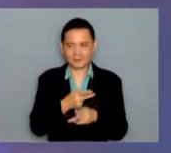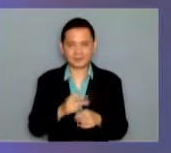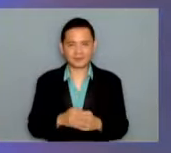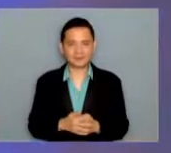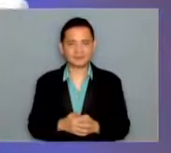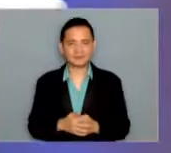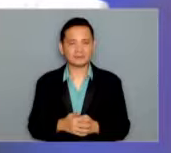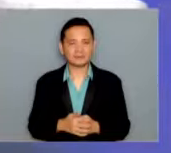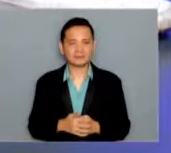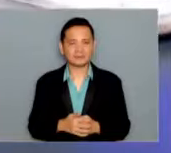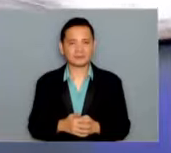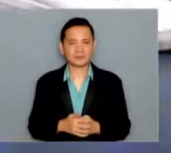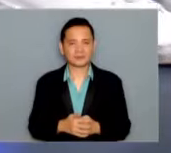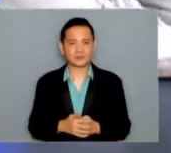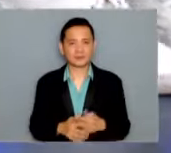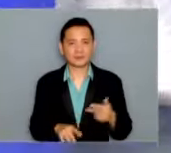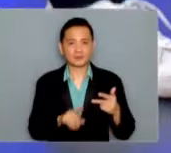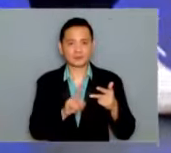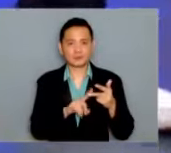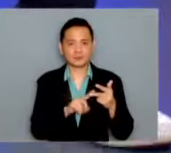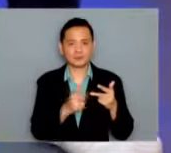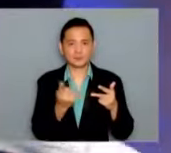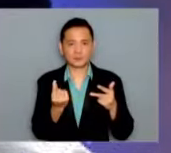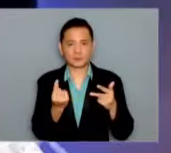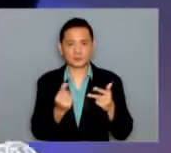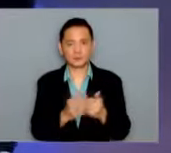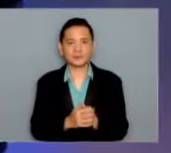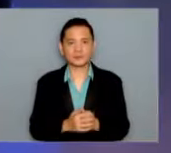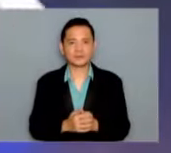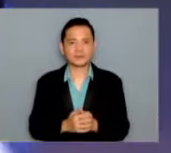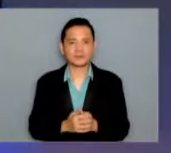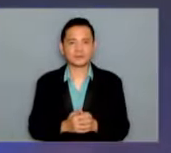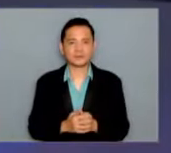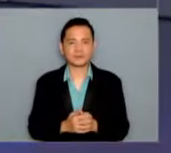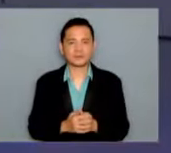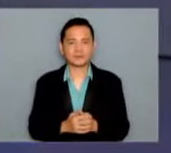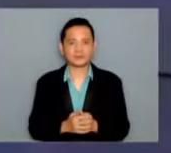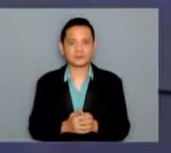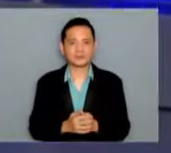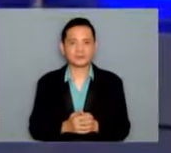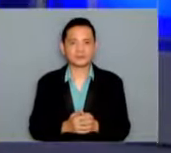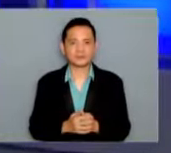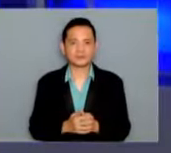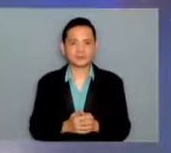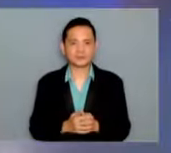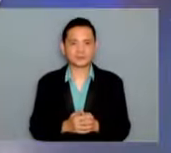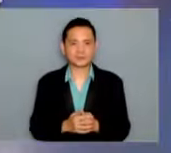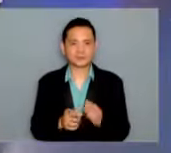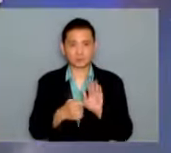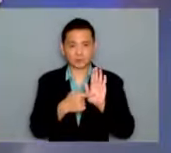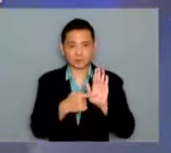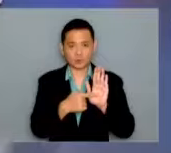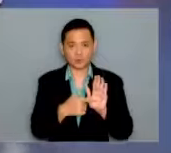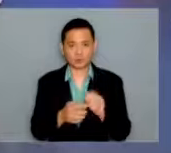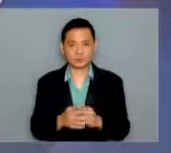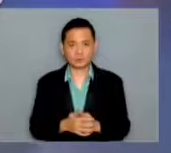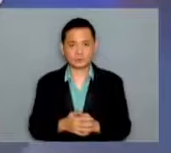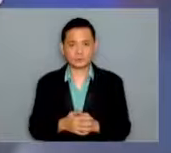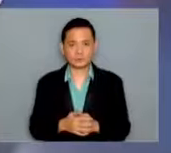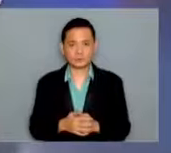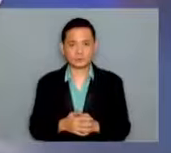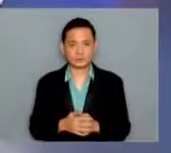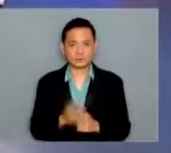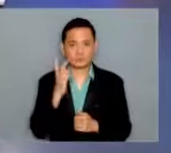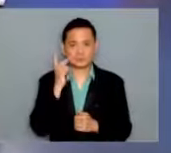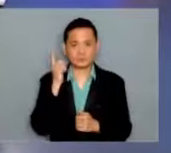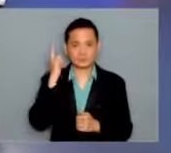yung third natin is pwede nating gawin yung planting rise yung tawag namin. Planting so, rise. So naka-straight lang yung knee sa harapan and then parang scoop mo. And